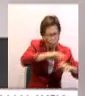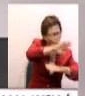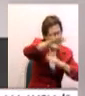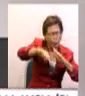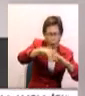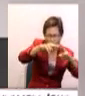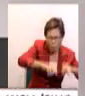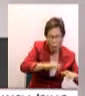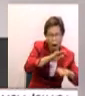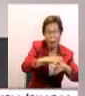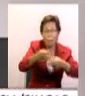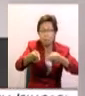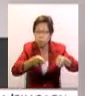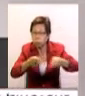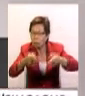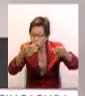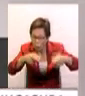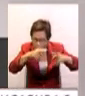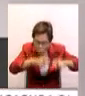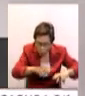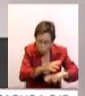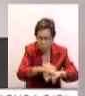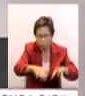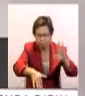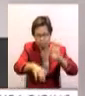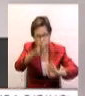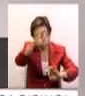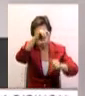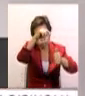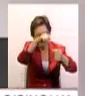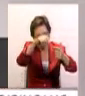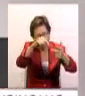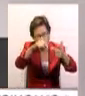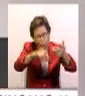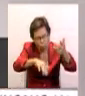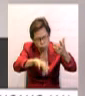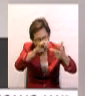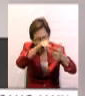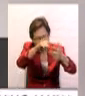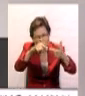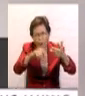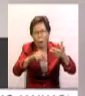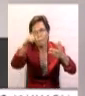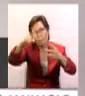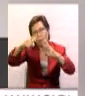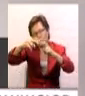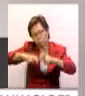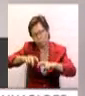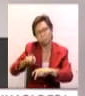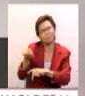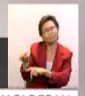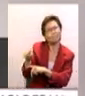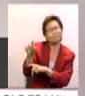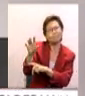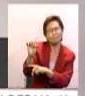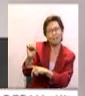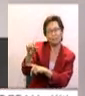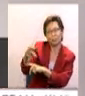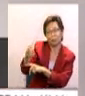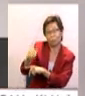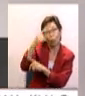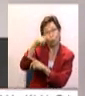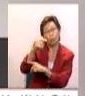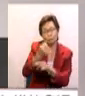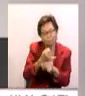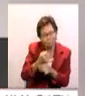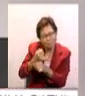ke atas pengurusan badan itu dan menemui beberapa perkara yang memerlukan siasatan SPRM. Tindakan itu bagi